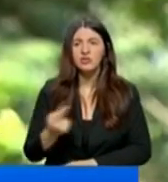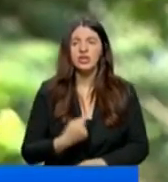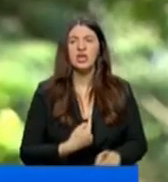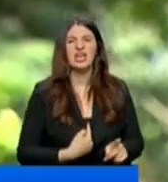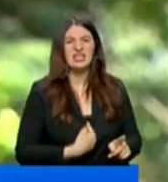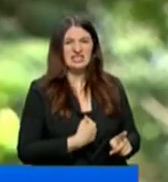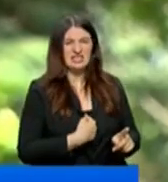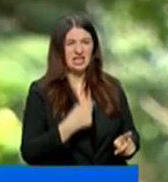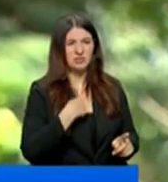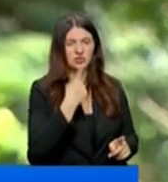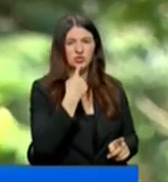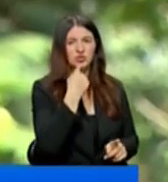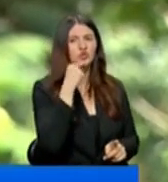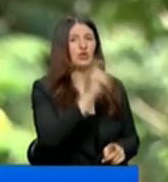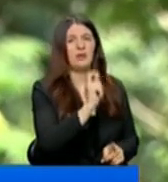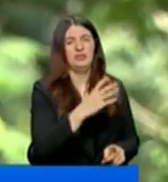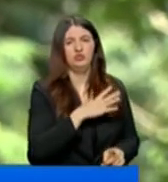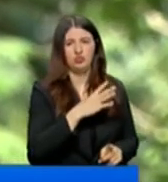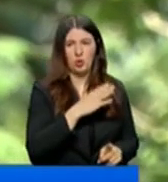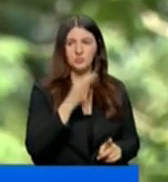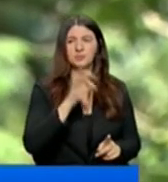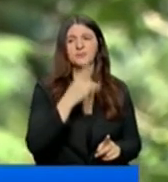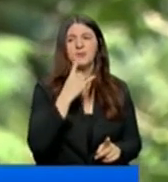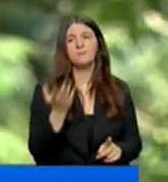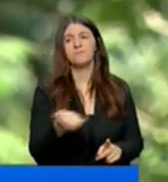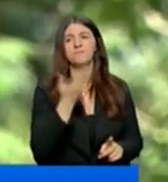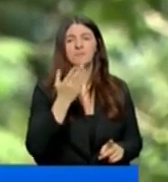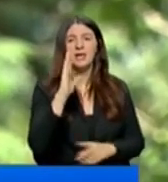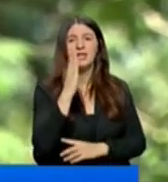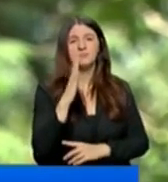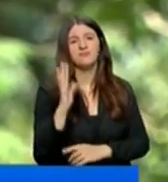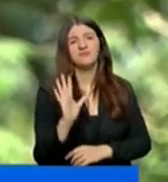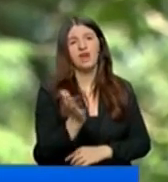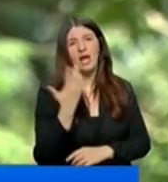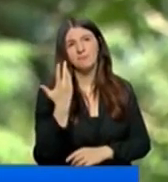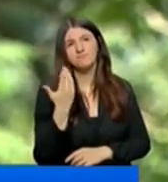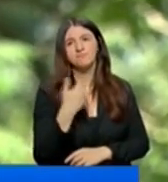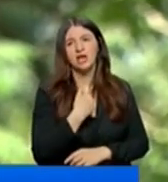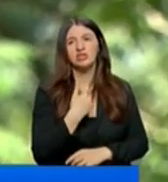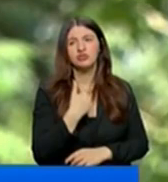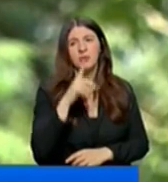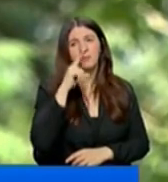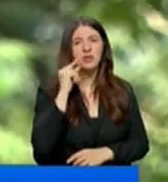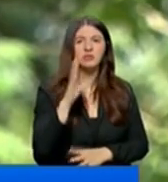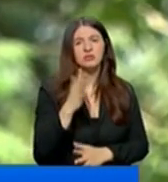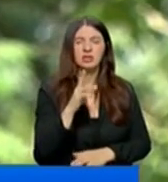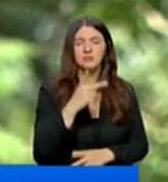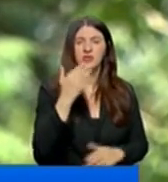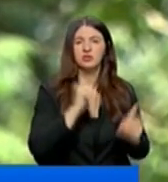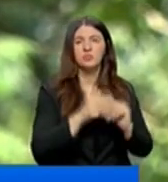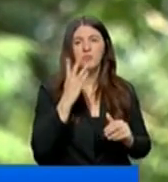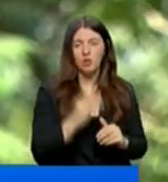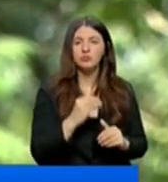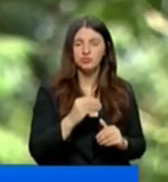Hissiyatımı bir yansıtıp sormak istiyorum. Şimdi diyelim Kasım'da veya işte bence Mayıs civarında seçim